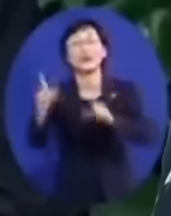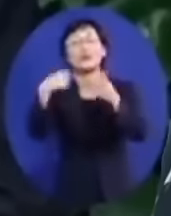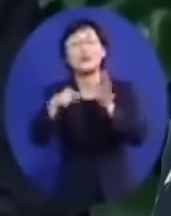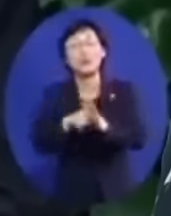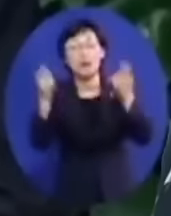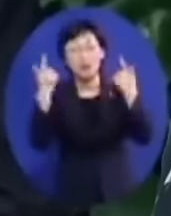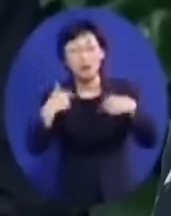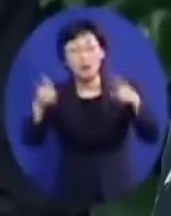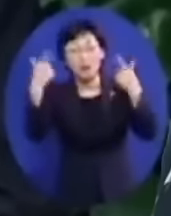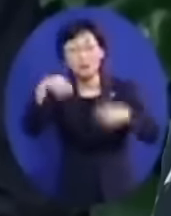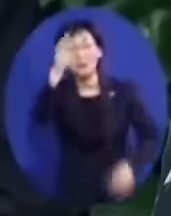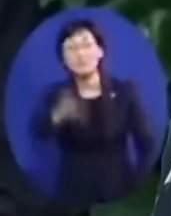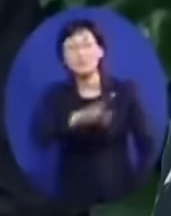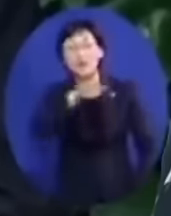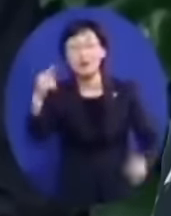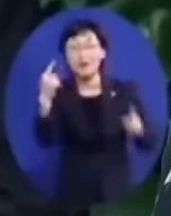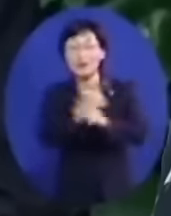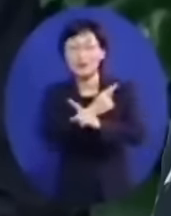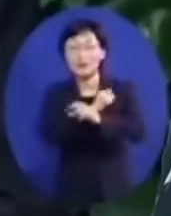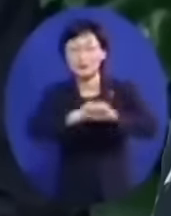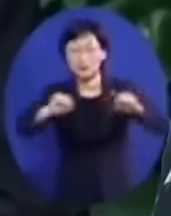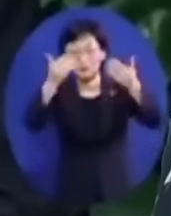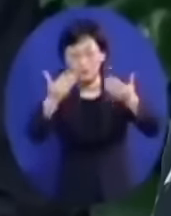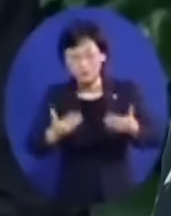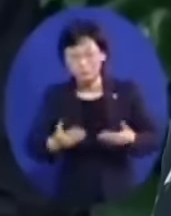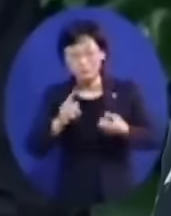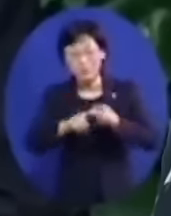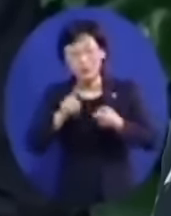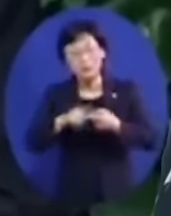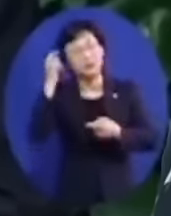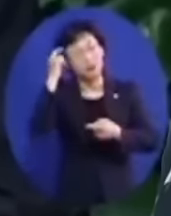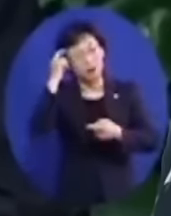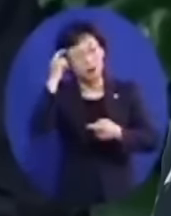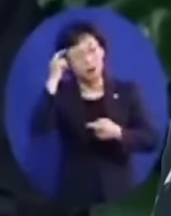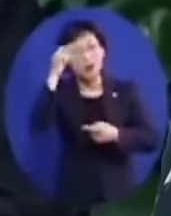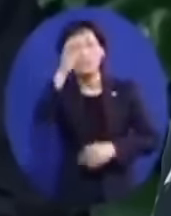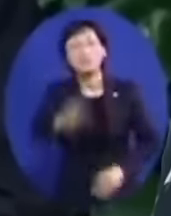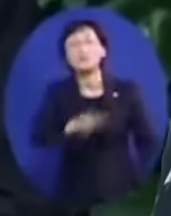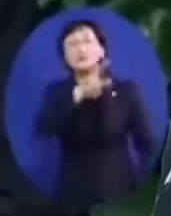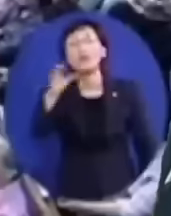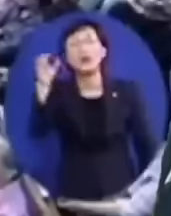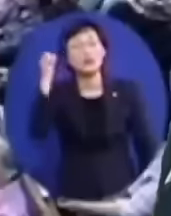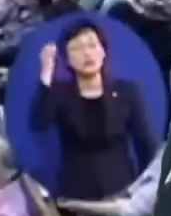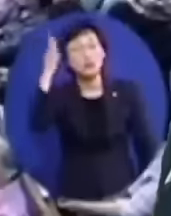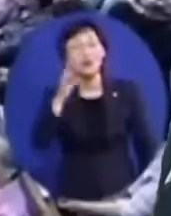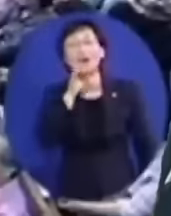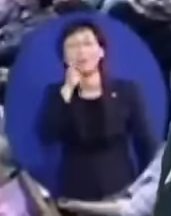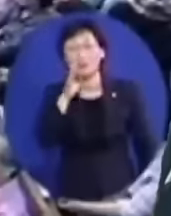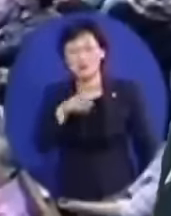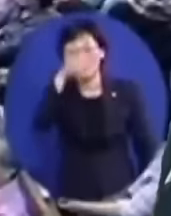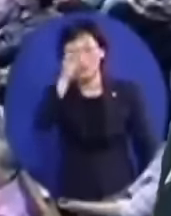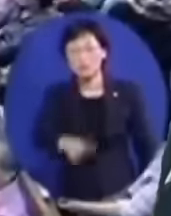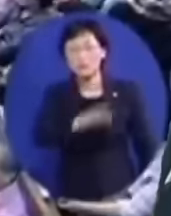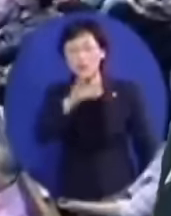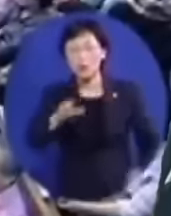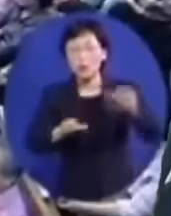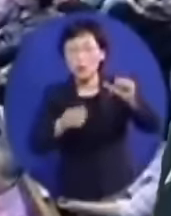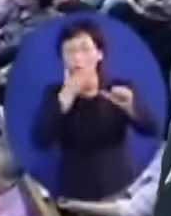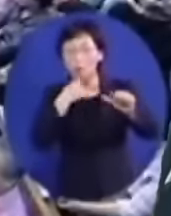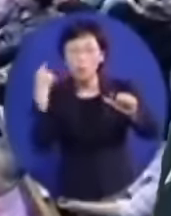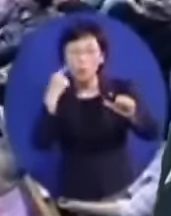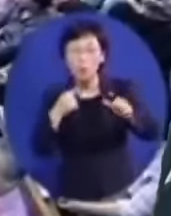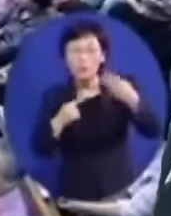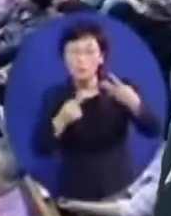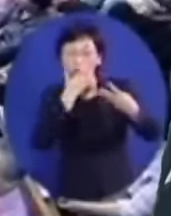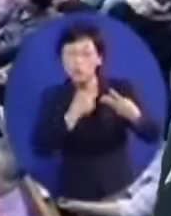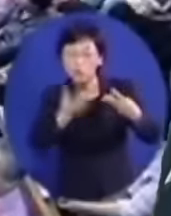언제나 십자가 대속의 은혜를 생각해야 되는 것입니다. 십자가를 잊어버리면 안 되는 것입니다. 십자가의 오중 보험과 삼중 축복을